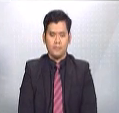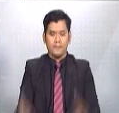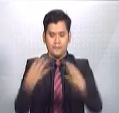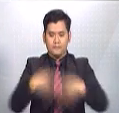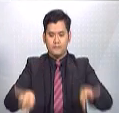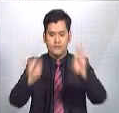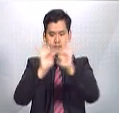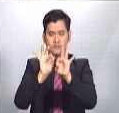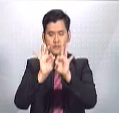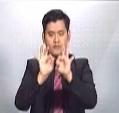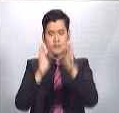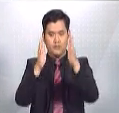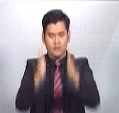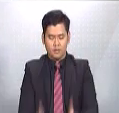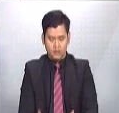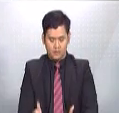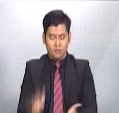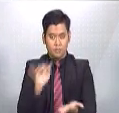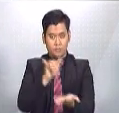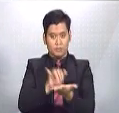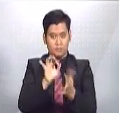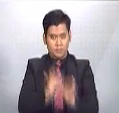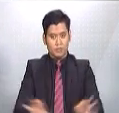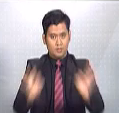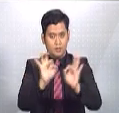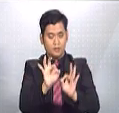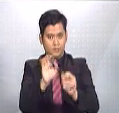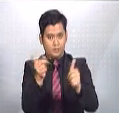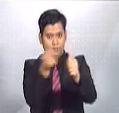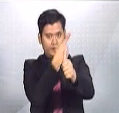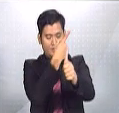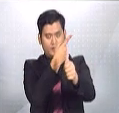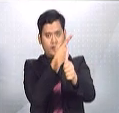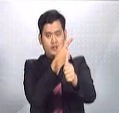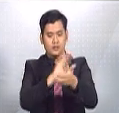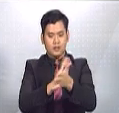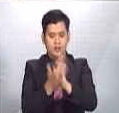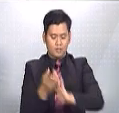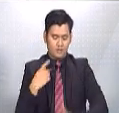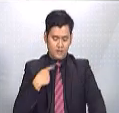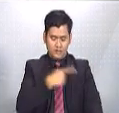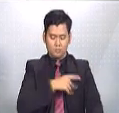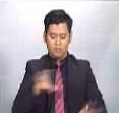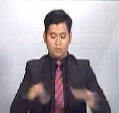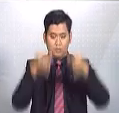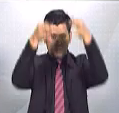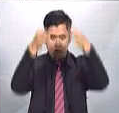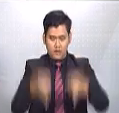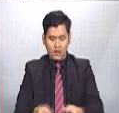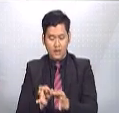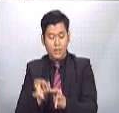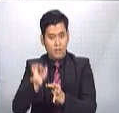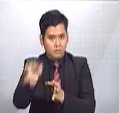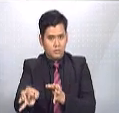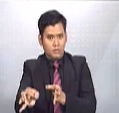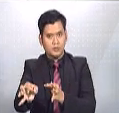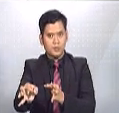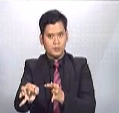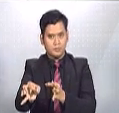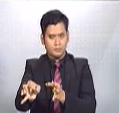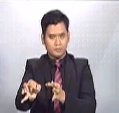Kepentingan kemanusiaan itu lebih utama juga. Jadi kami mengambil keputusan menangguhkan